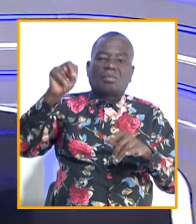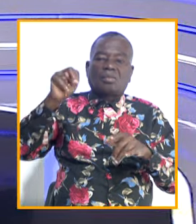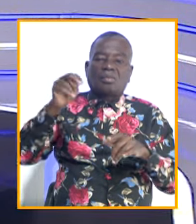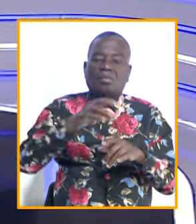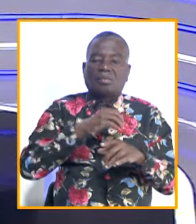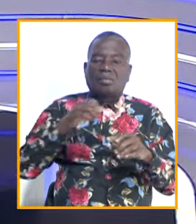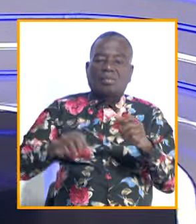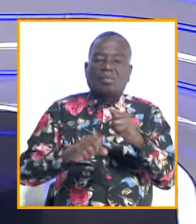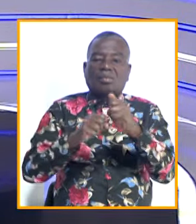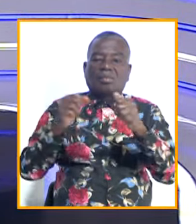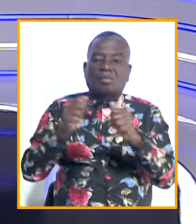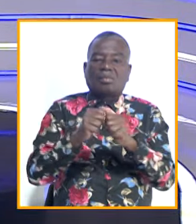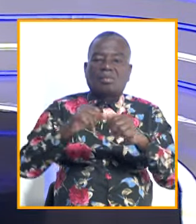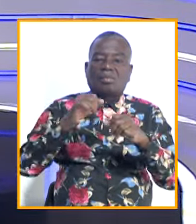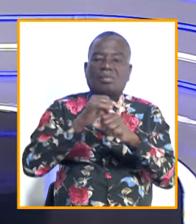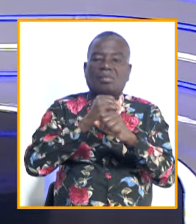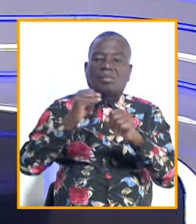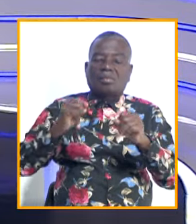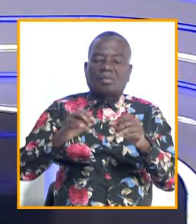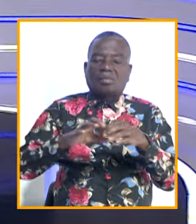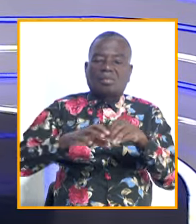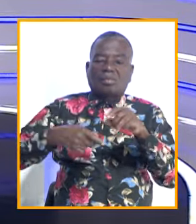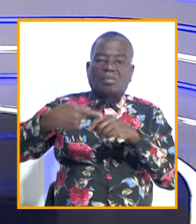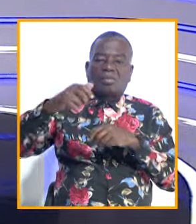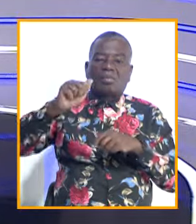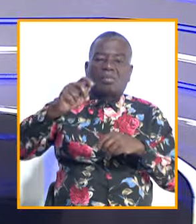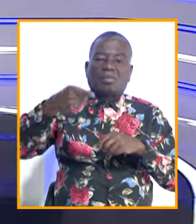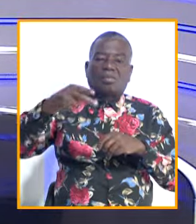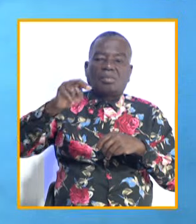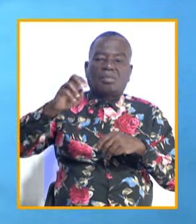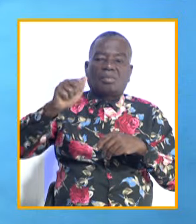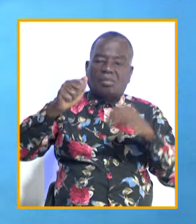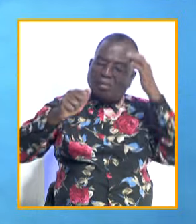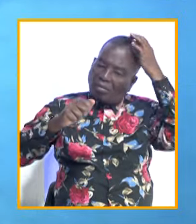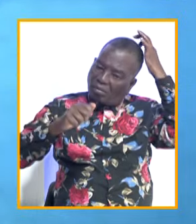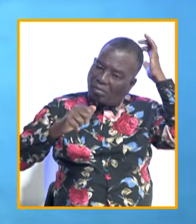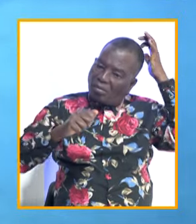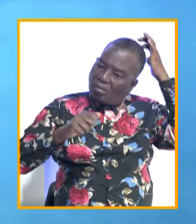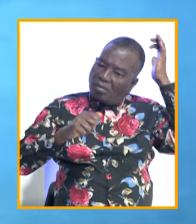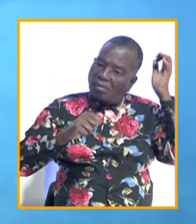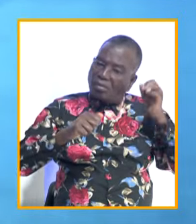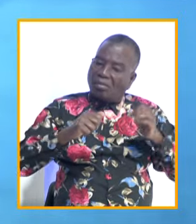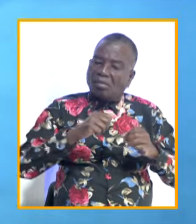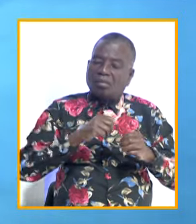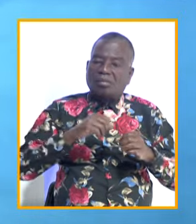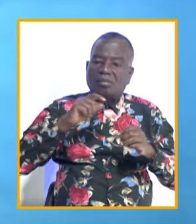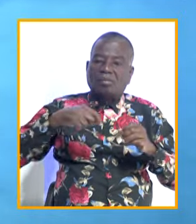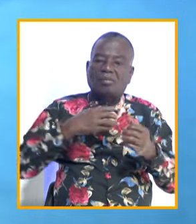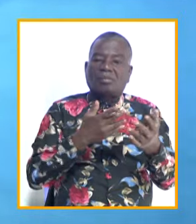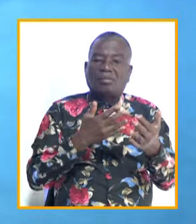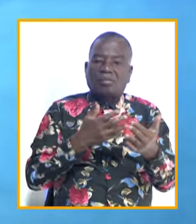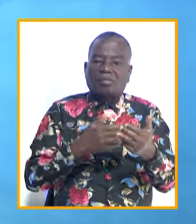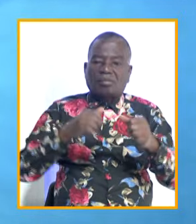cette équipe du Sporting Club de Gagnois. Il est passé par l'Ajax, passé par Monaco, passé par la Renaissance de Berkane au Maroc. Donc, il faut s'attendre à